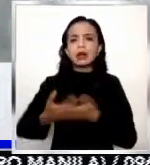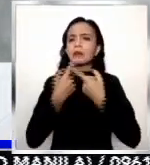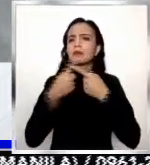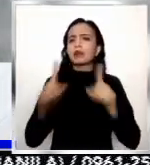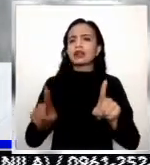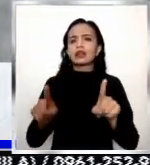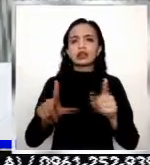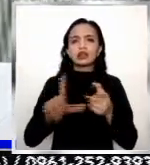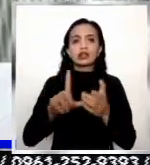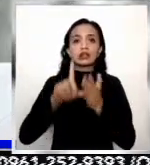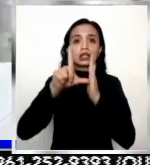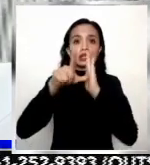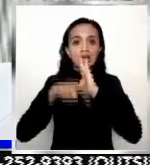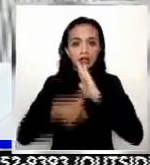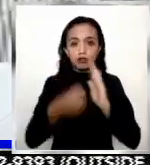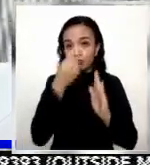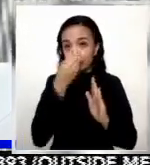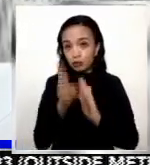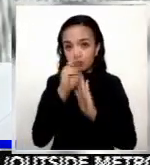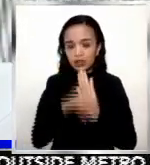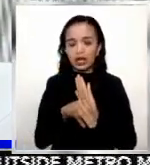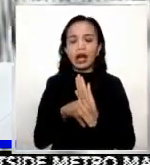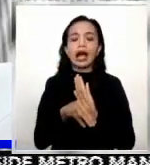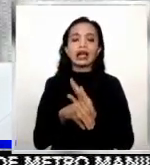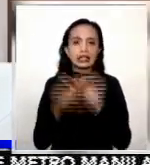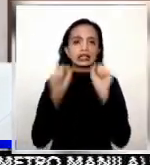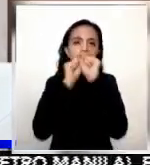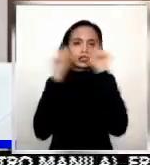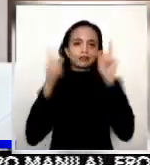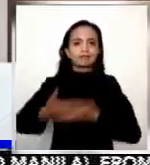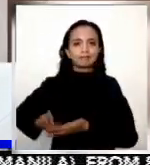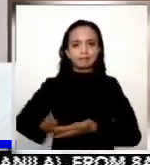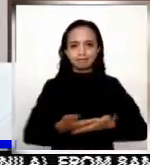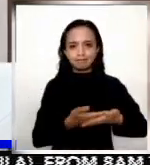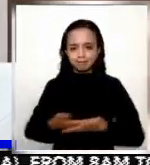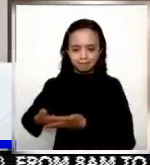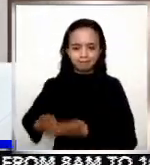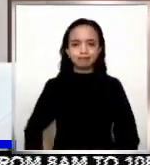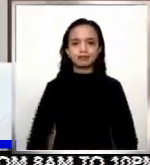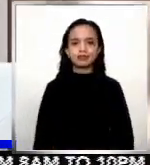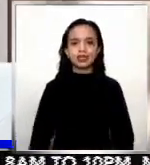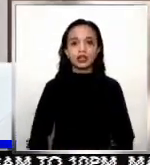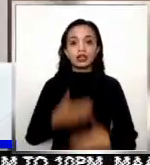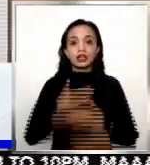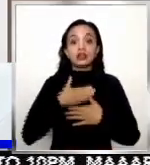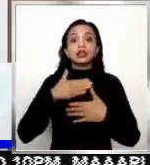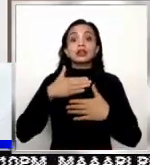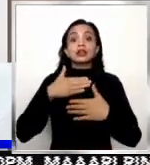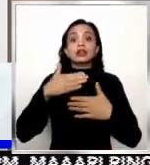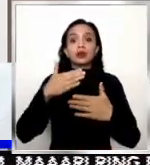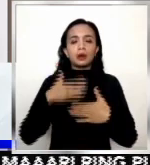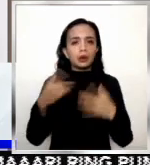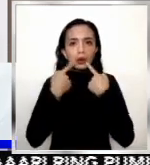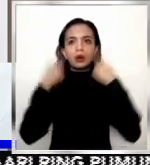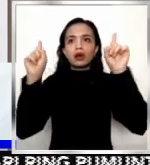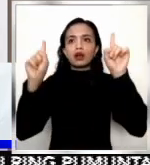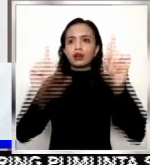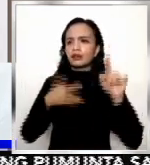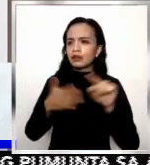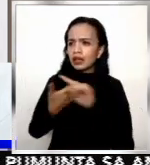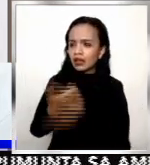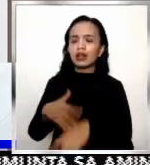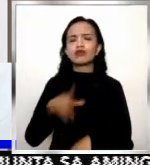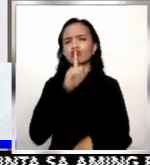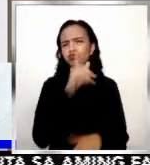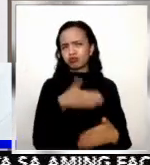ilang minuto, nagkamalay na ang sanggol. Nung makahinga na si baby, anong naramdaman mo? Tuwang-tuwa sir, kinausap